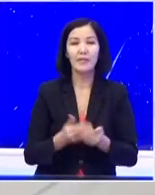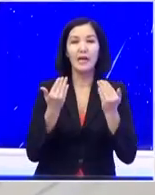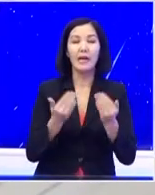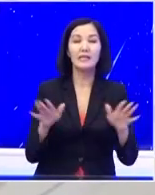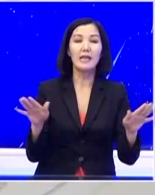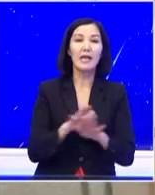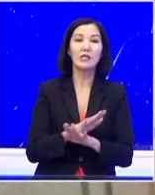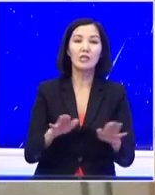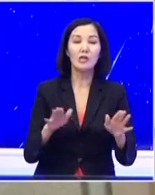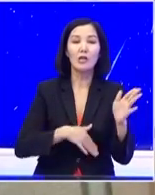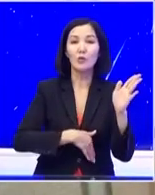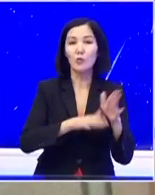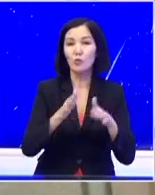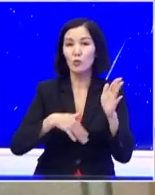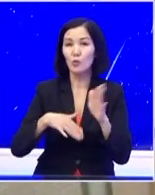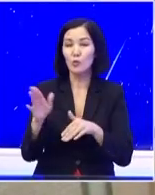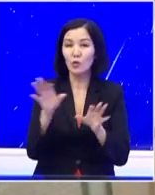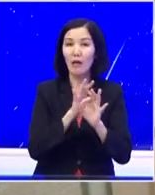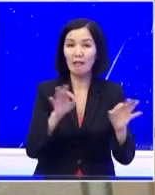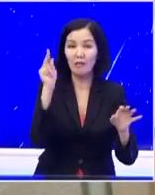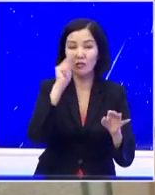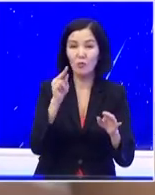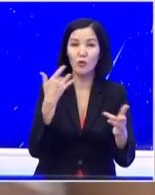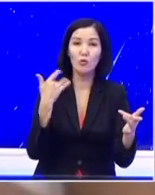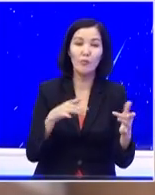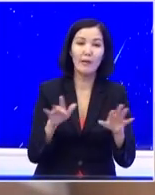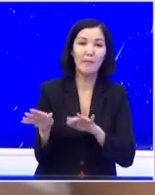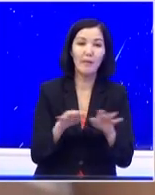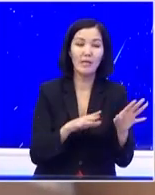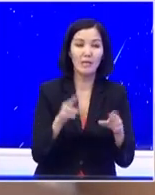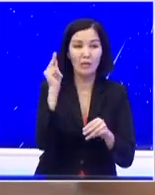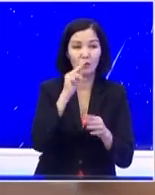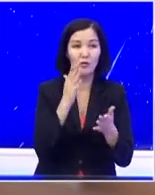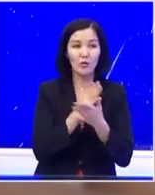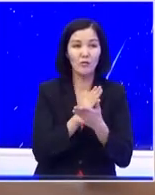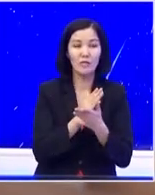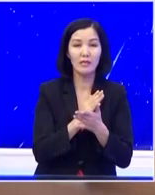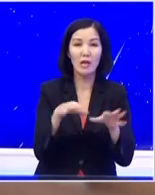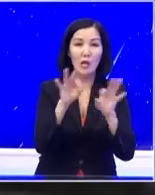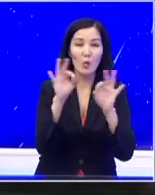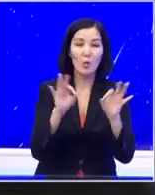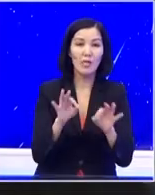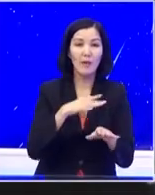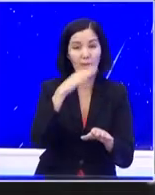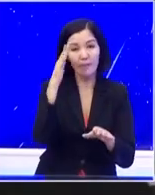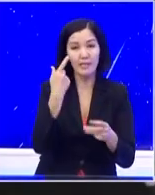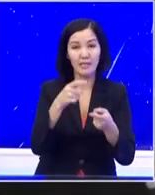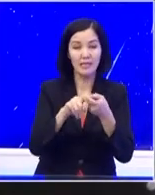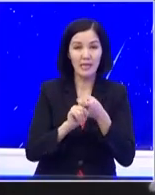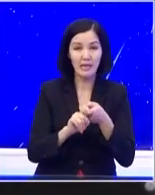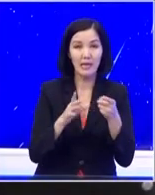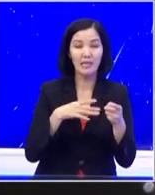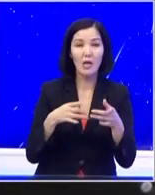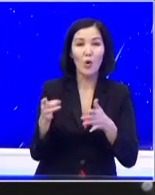қос мектептің үздігі, үлгерімі өте жақсы. Қосымша домбыра мен пианинаны да үйреніп жүр. Өнері әкесінен дарыпты. Ол облыстық,